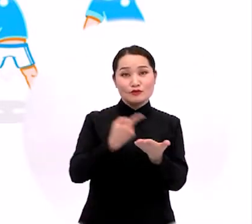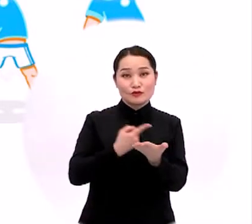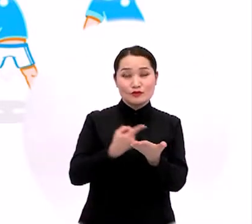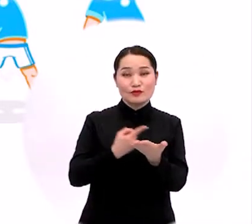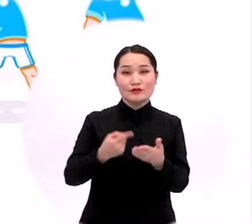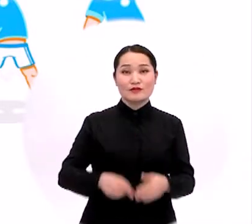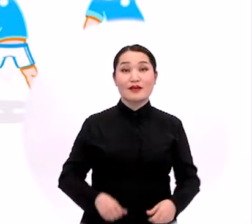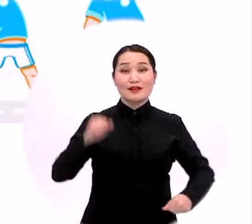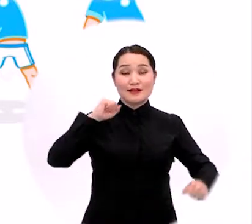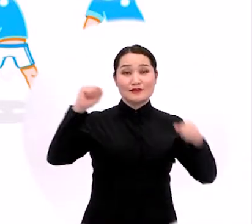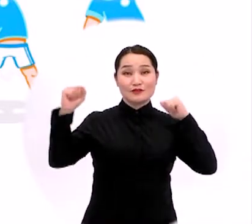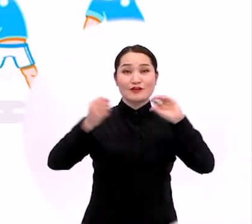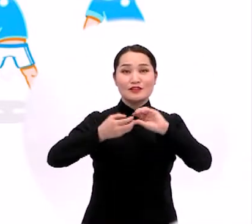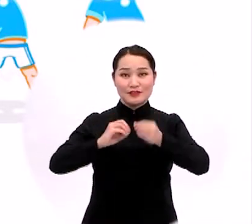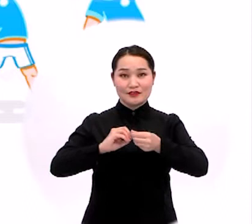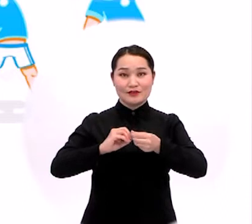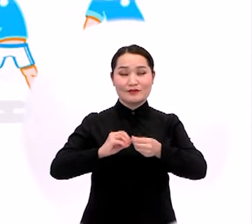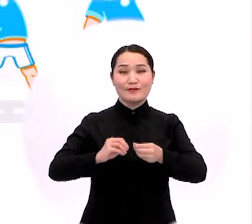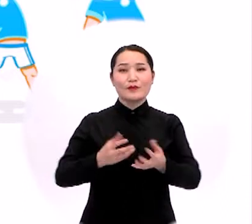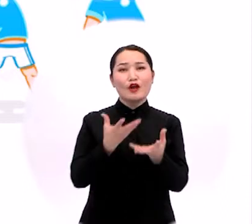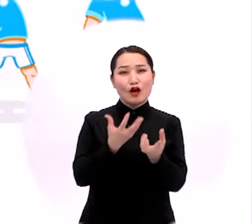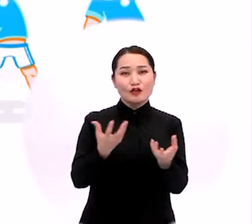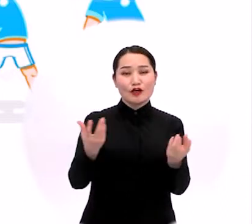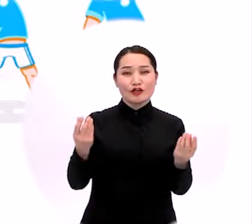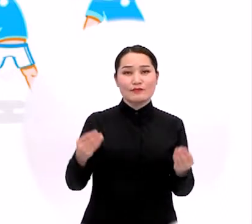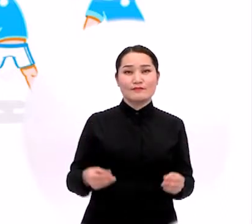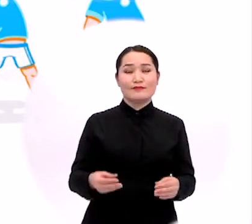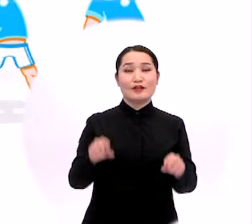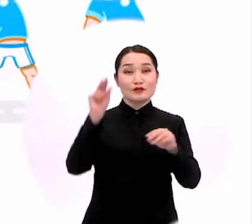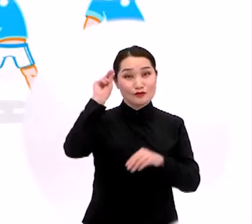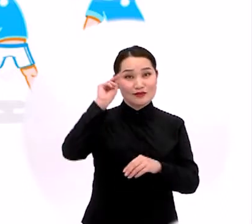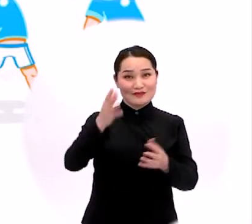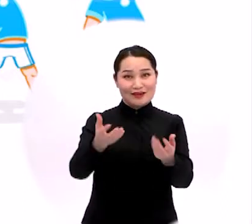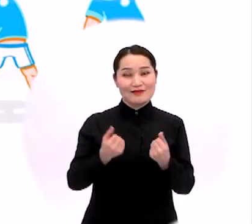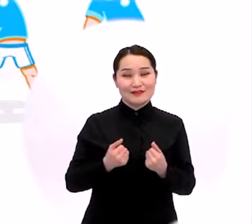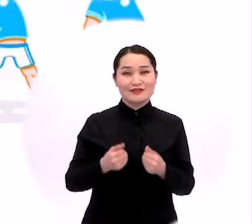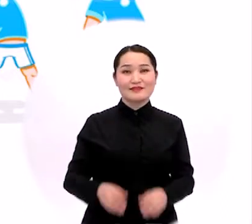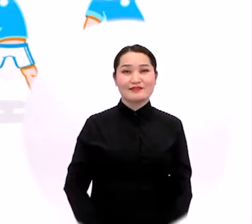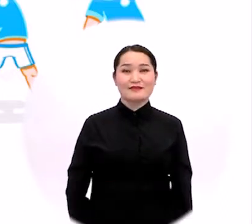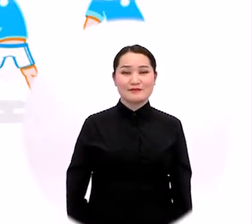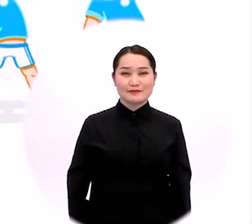зурах, дасгал хөдөлгөөн хийх гээд маш олон зүйлийг суралцдаг.